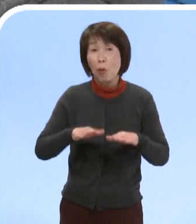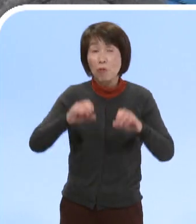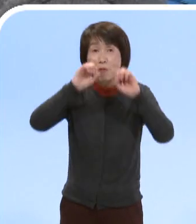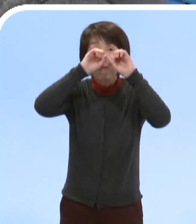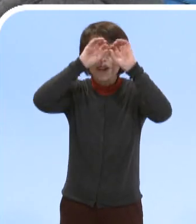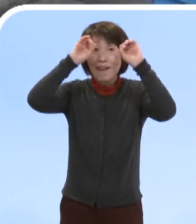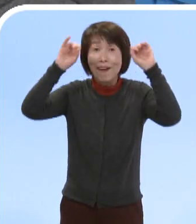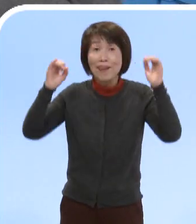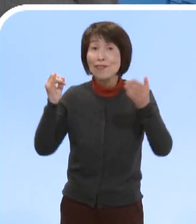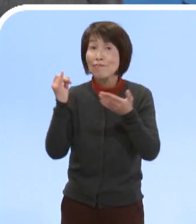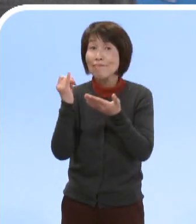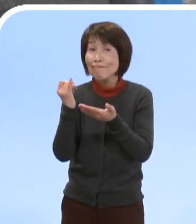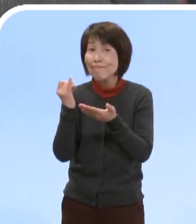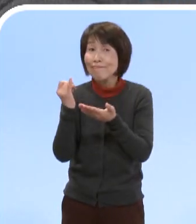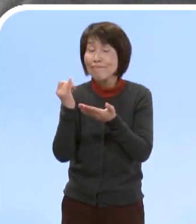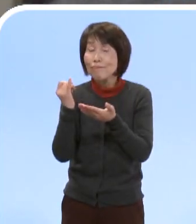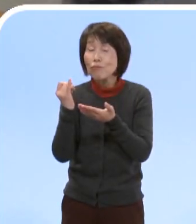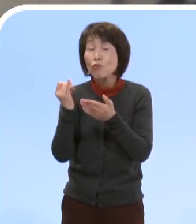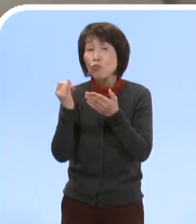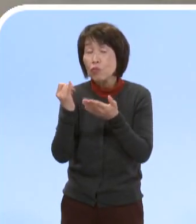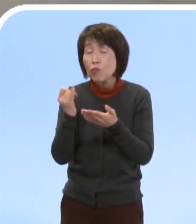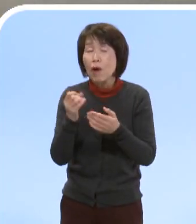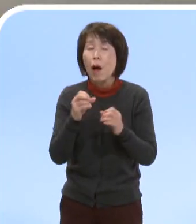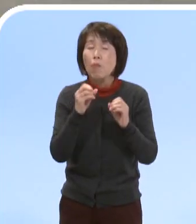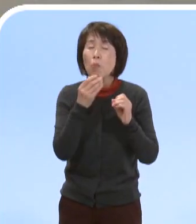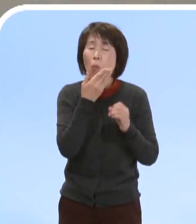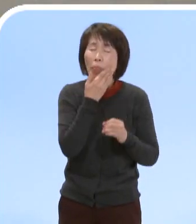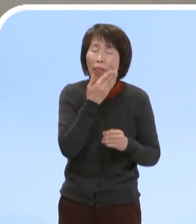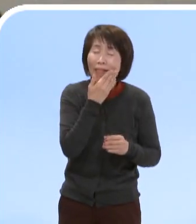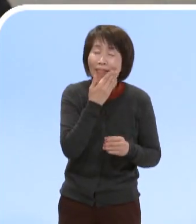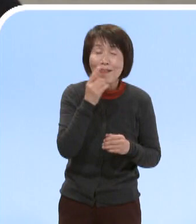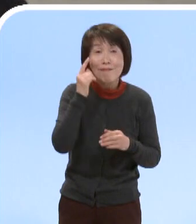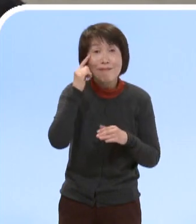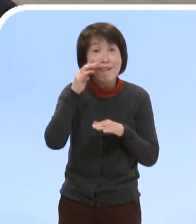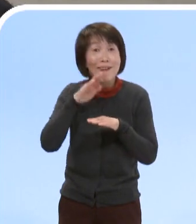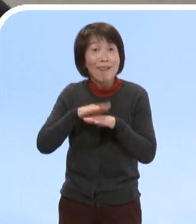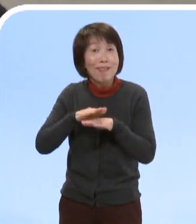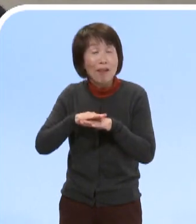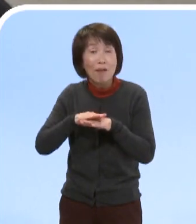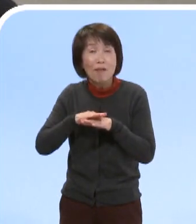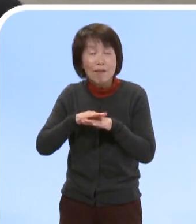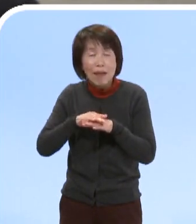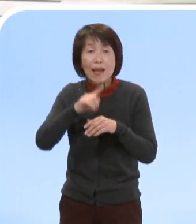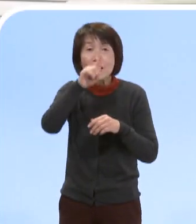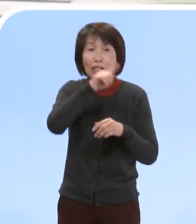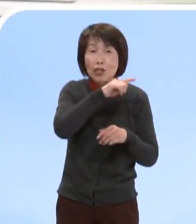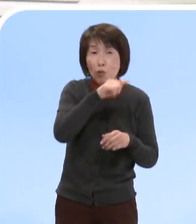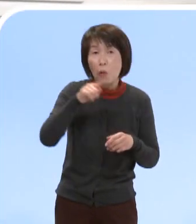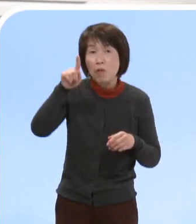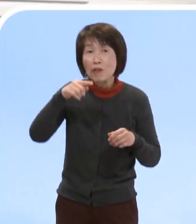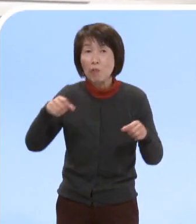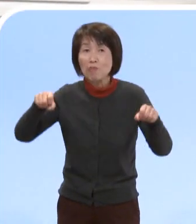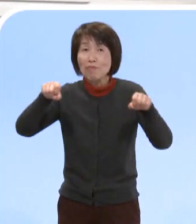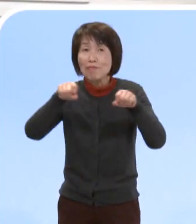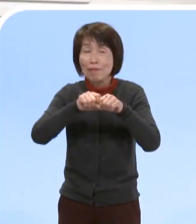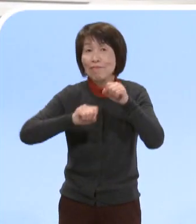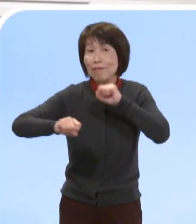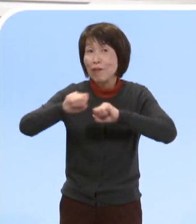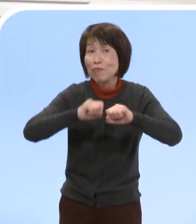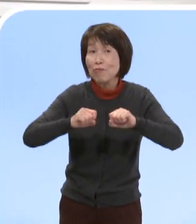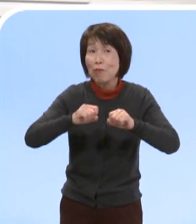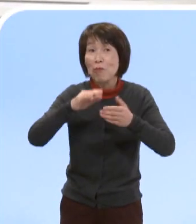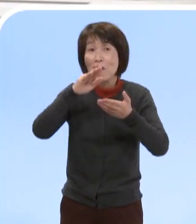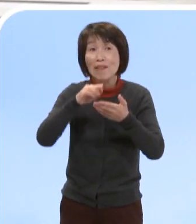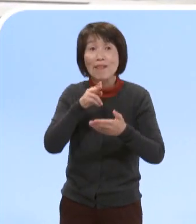今週の輝きさんは、もったいないの考え方で人と人をつなぐ活動をしている浅葉めぐみさ